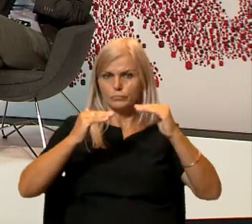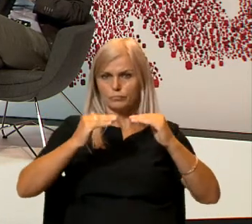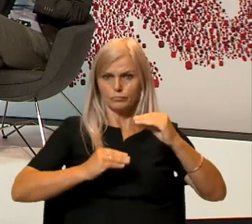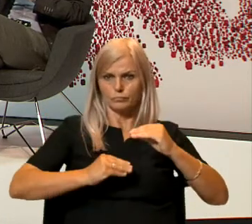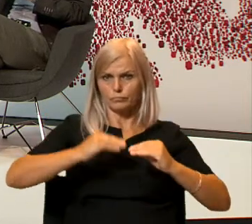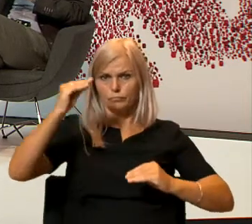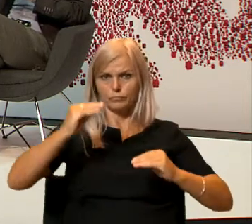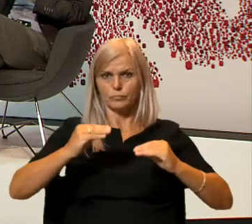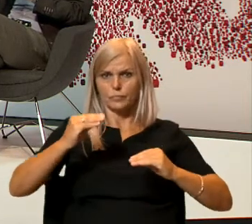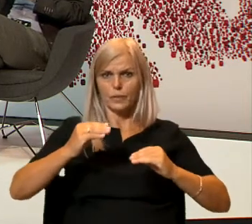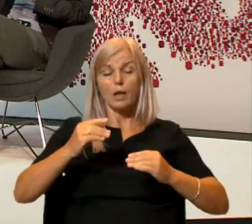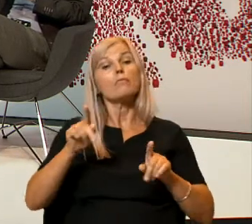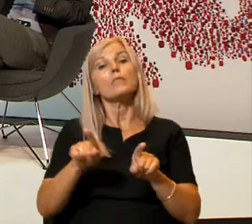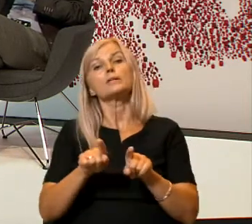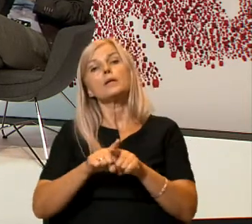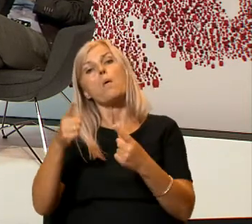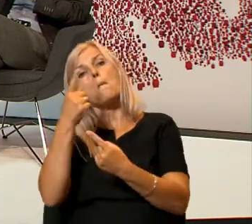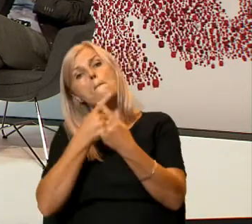jeżeli chodzi o myślenie